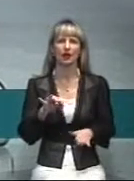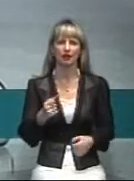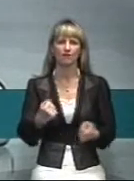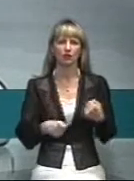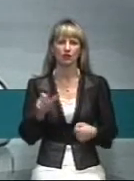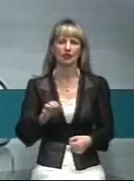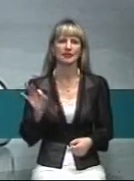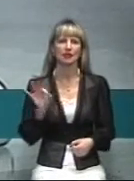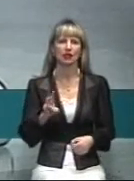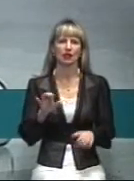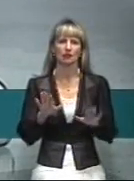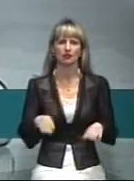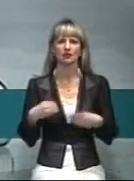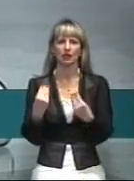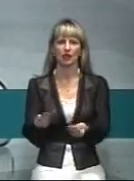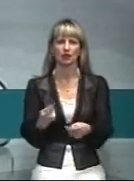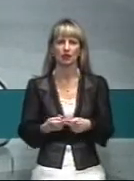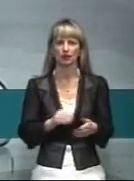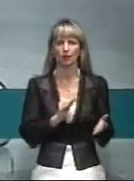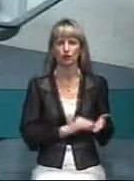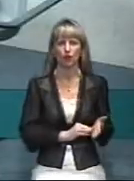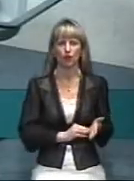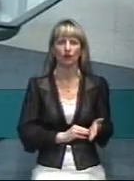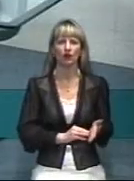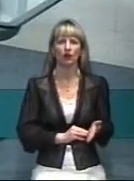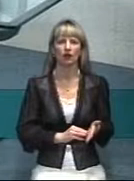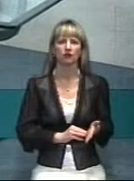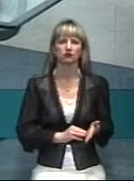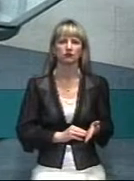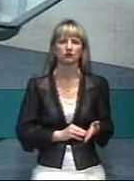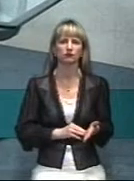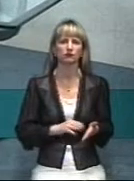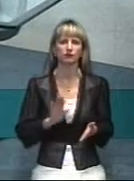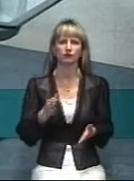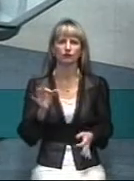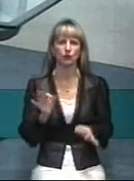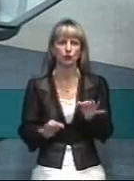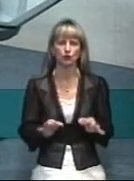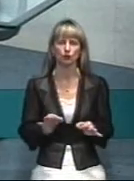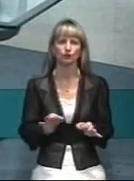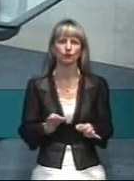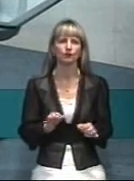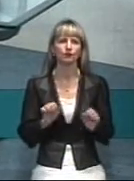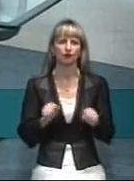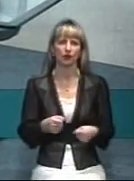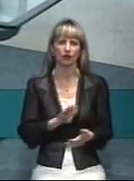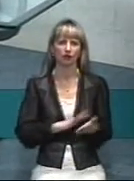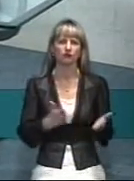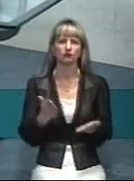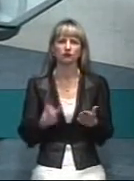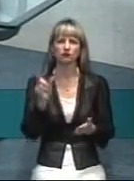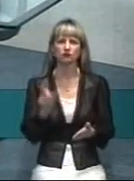одразу водієві на місці і виручається. Тобто суд не розглядає ці справи? Ні, суд. Суд може тільки переглядати в тому випадку, якщо особа